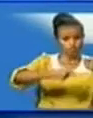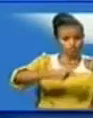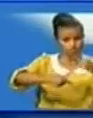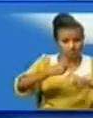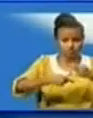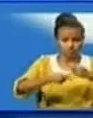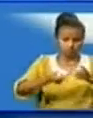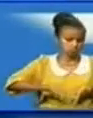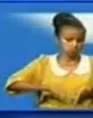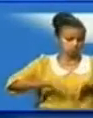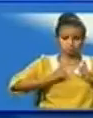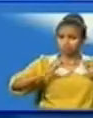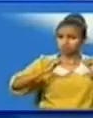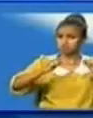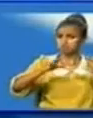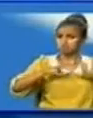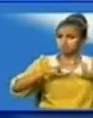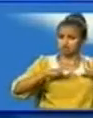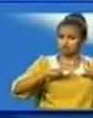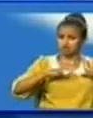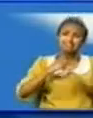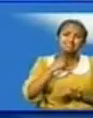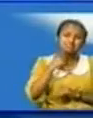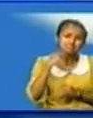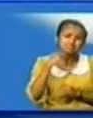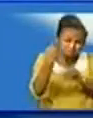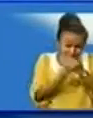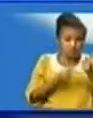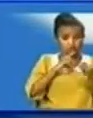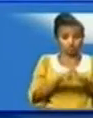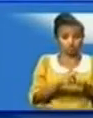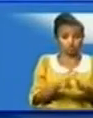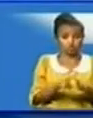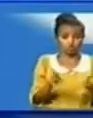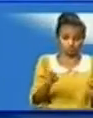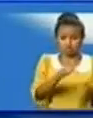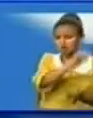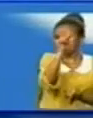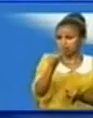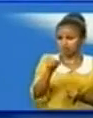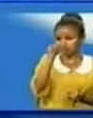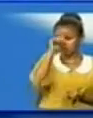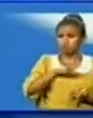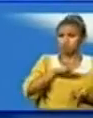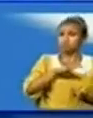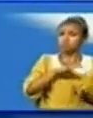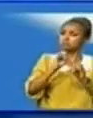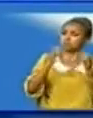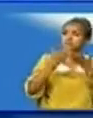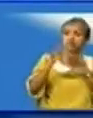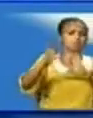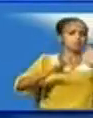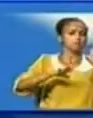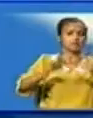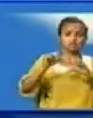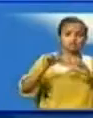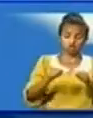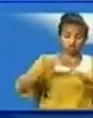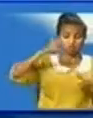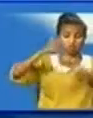መተው እንት ማለት ይችላል። ስለዚህ የድምጽ ብቻ ስለሆነ እንደማንኛውም ሰው ማድረግ ይችላል